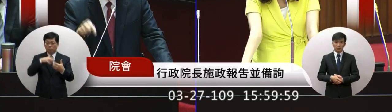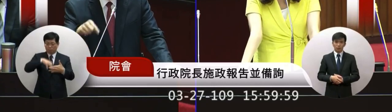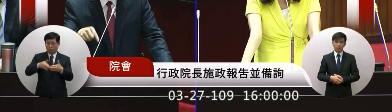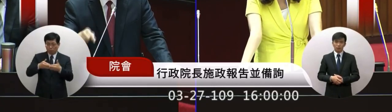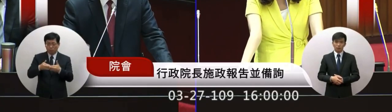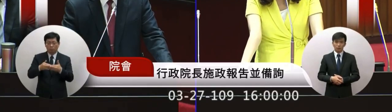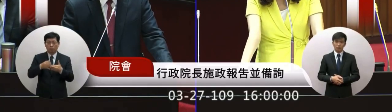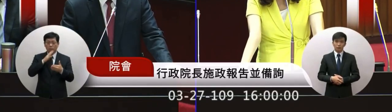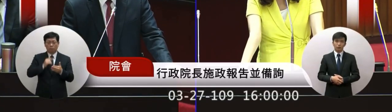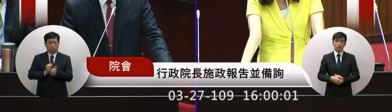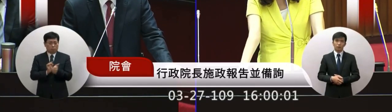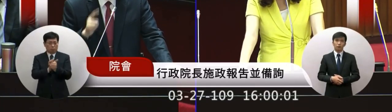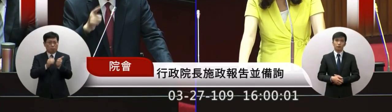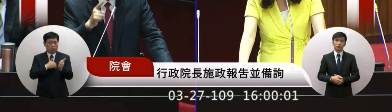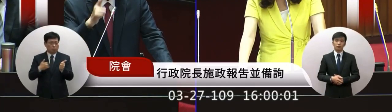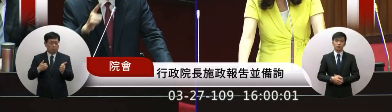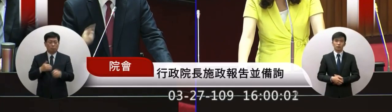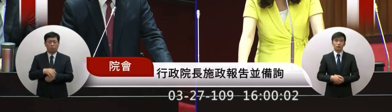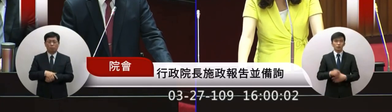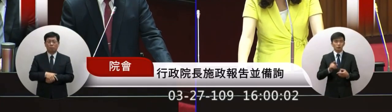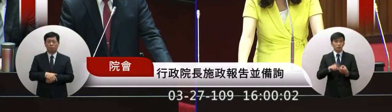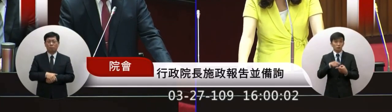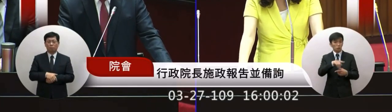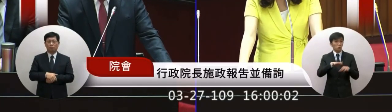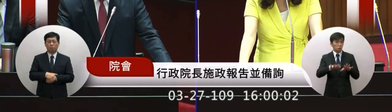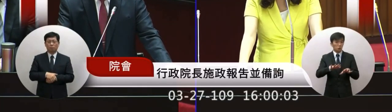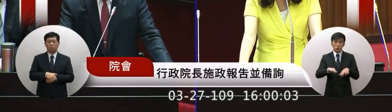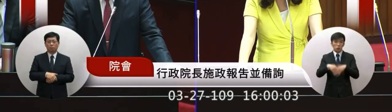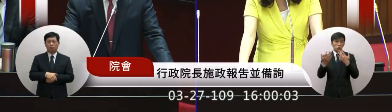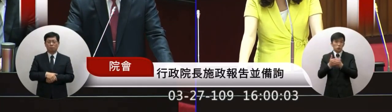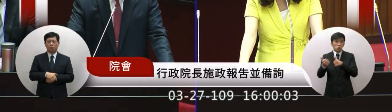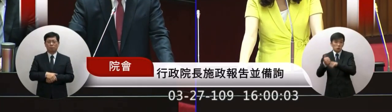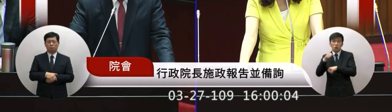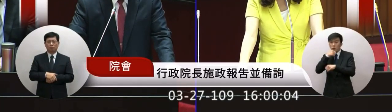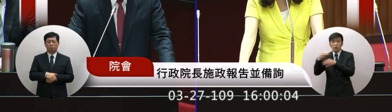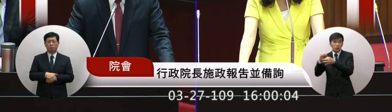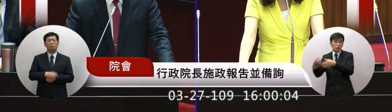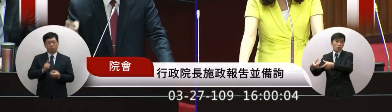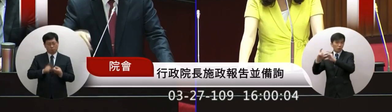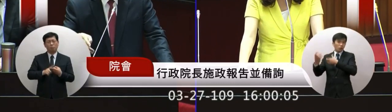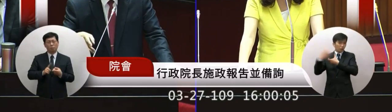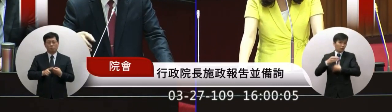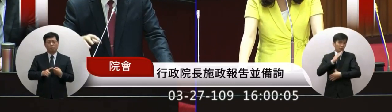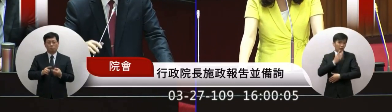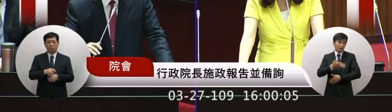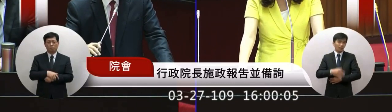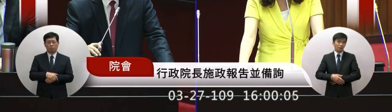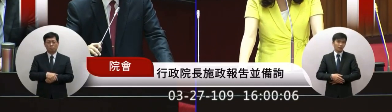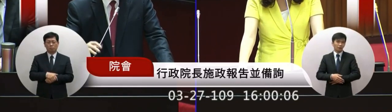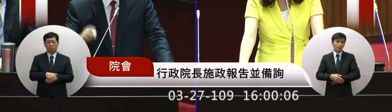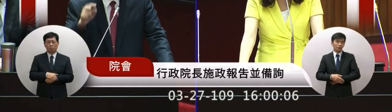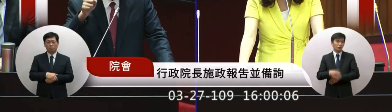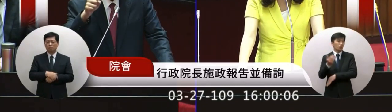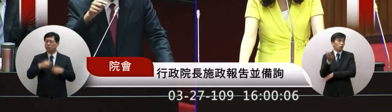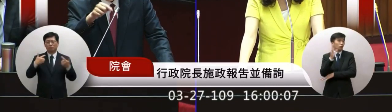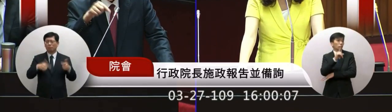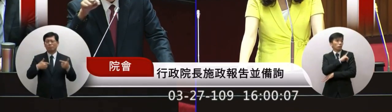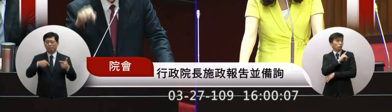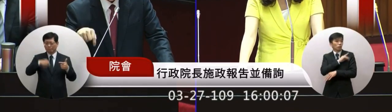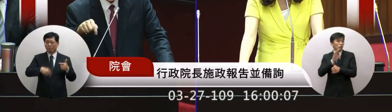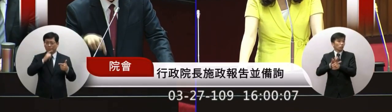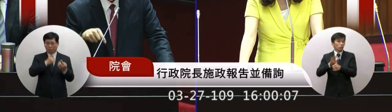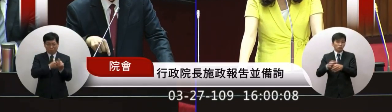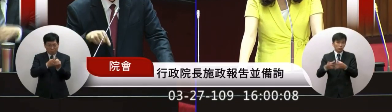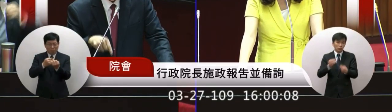内需啊，注入的动能啊。 所以你们现在就是在靠台商回流就对了啦。你起码在搞供给条，政府唔免出力。 遮、